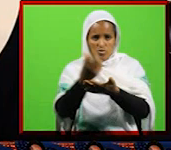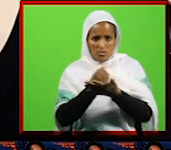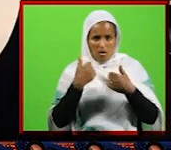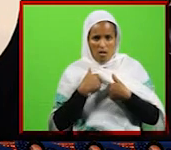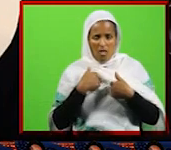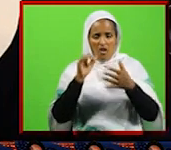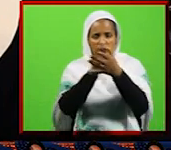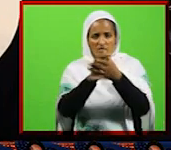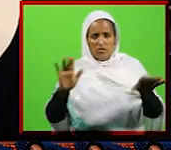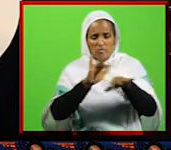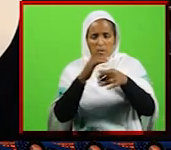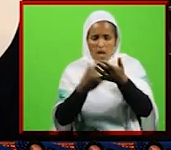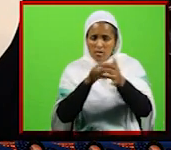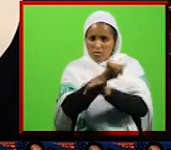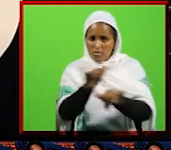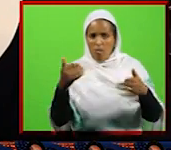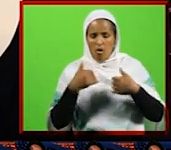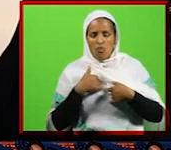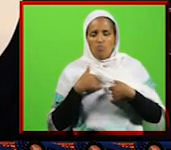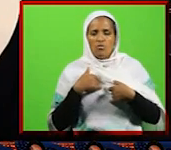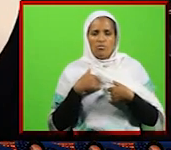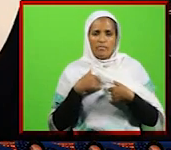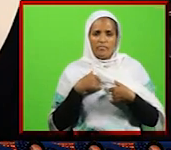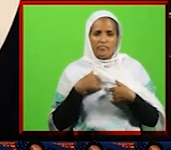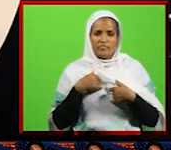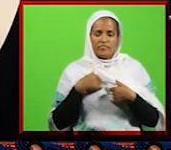ወስደነዋል። ፍችም ላይ እነዚህ አሉ።